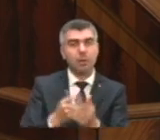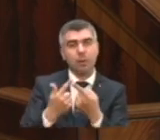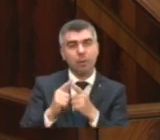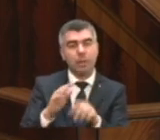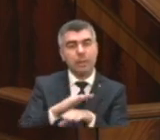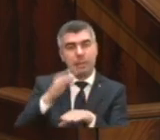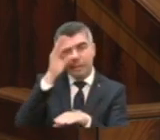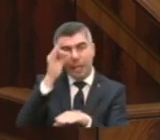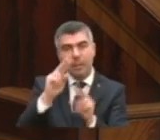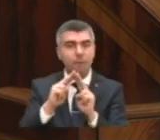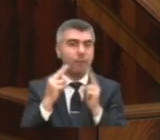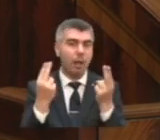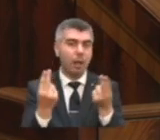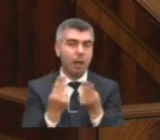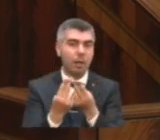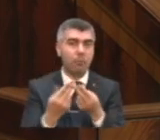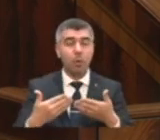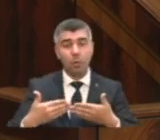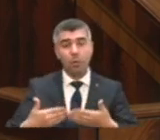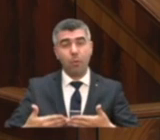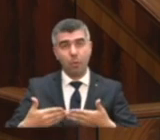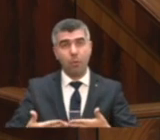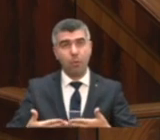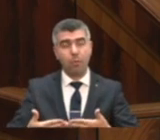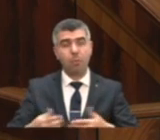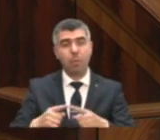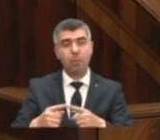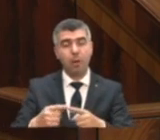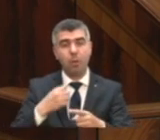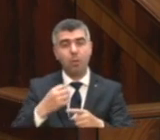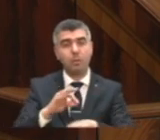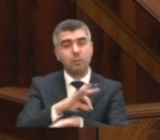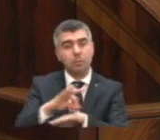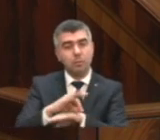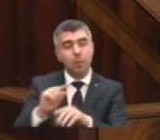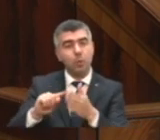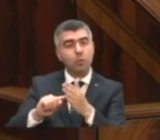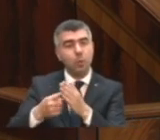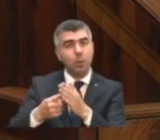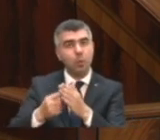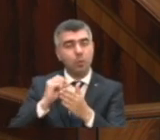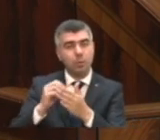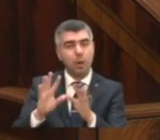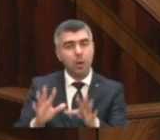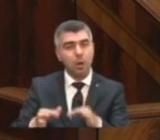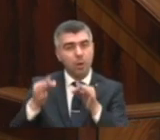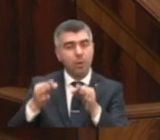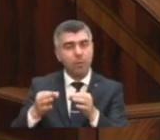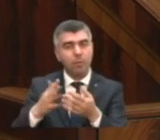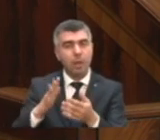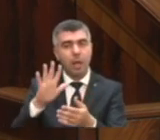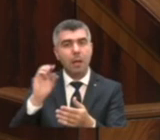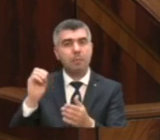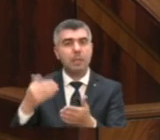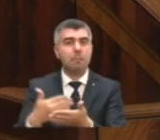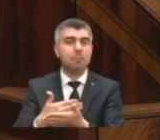الجيوسياسي الدولي. فحال اليوم راه الفاتوره ديال المكتب الوطني للكهرباء لانتاج الكهرباء راه فاقت 50 مليار ديال